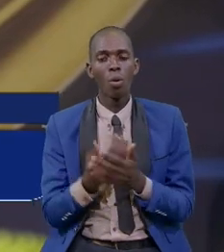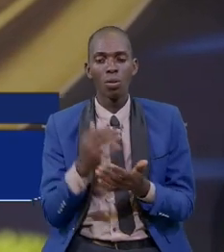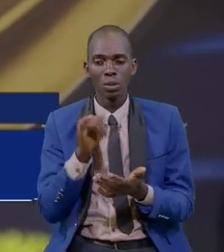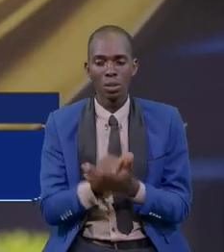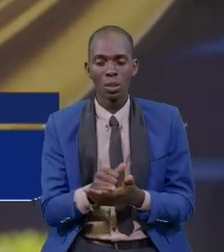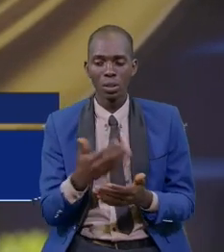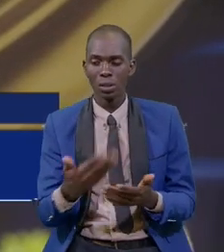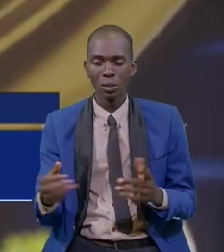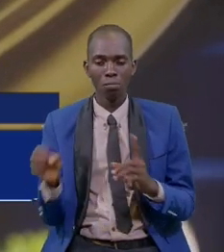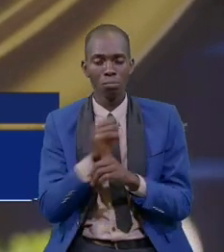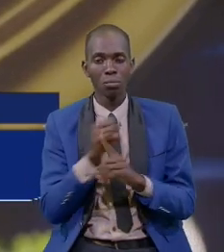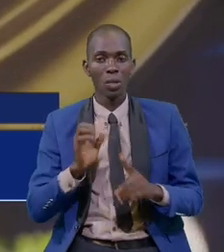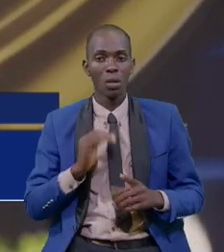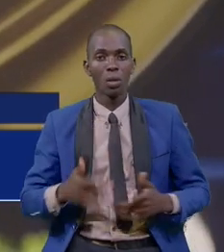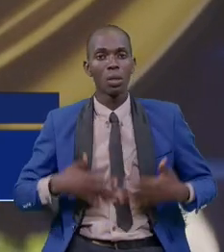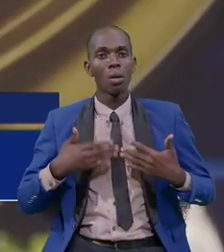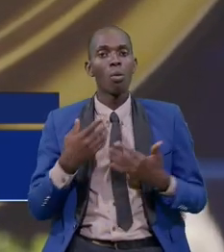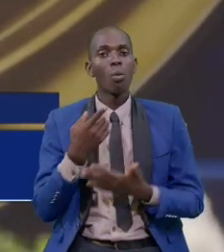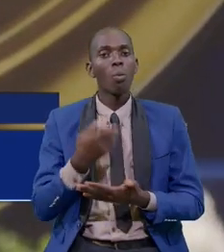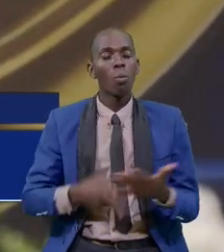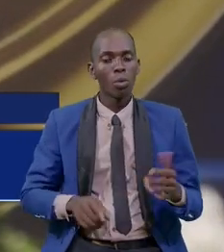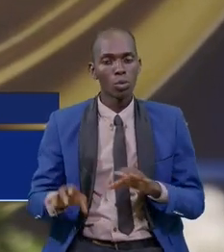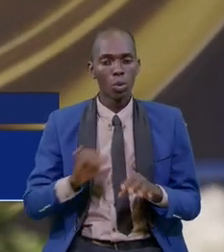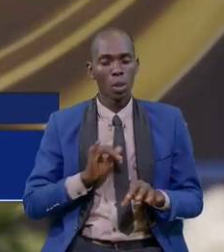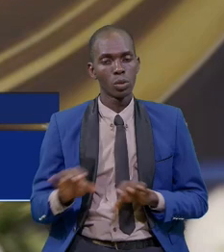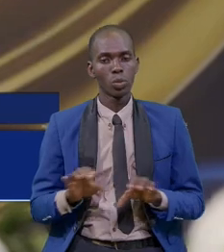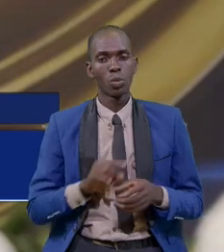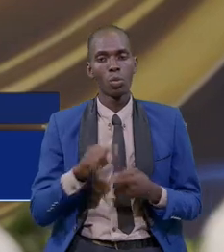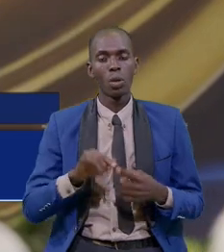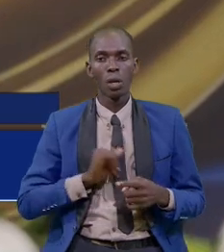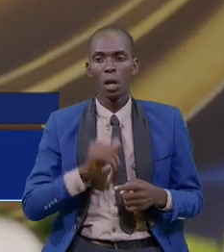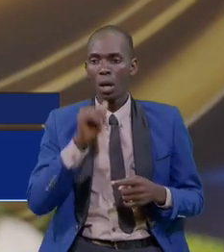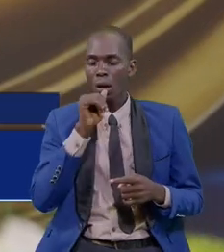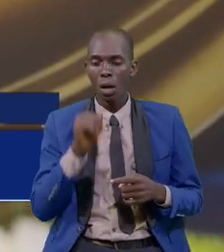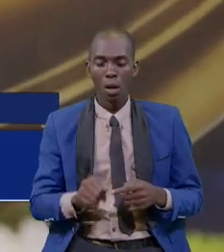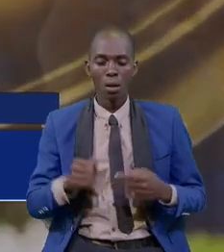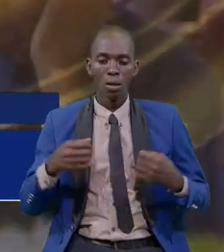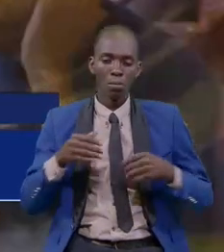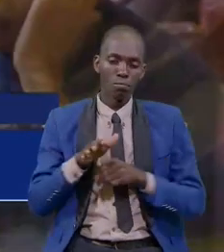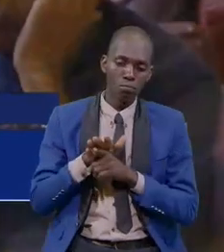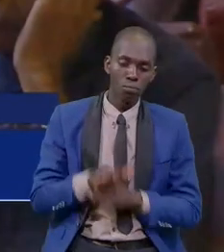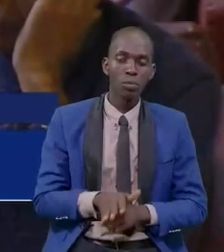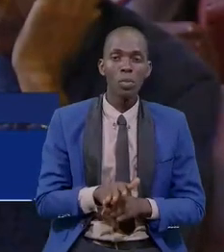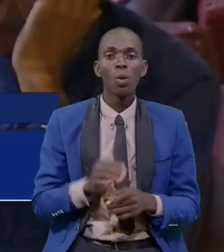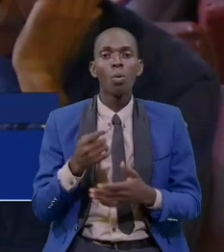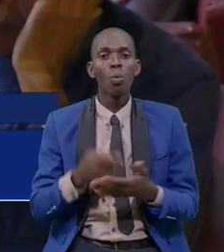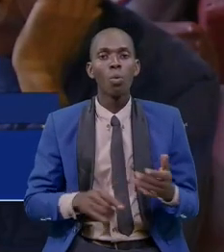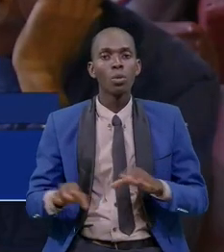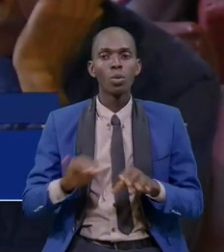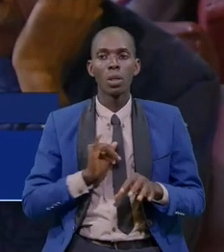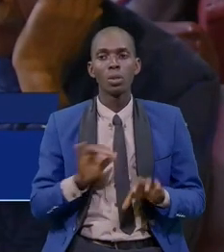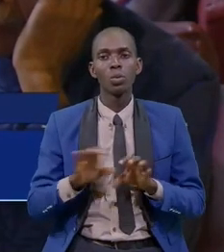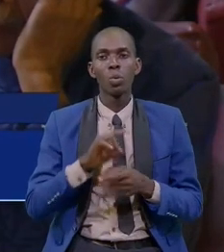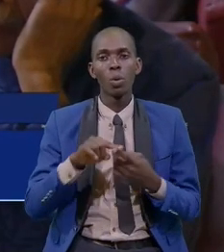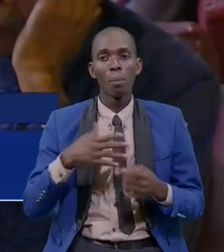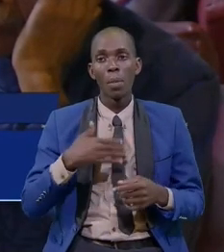venir, qu'est-ce que je vais faire lorsque je suis là? Qu'est-ce que je vais faire pour avoir la force lorsque je n'ai plus de force? Lorsque mon cerveau